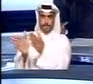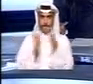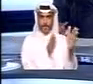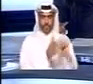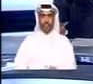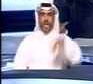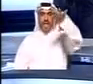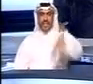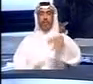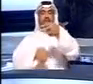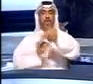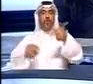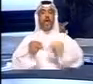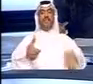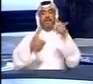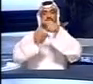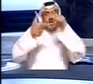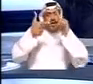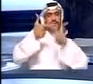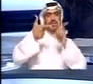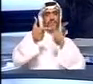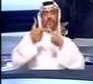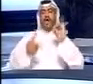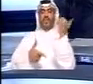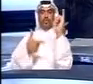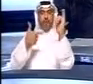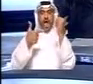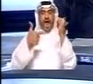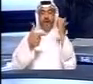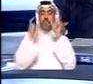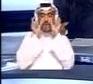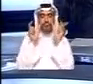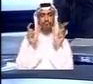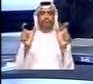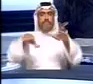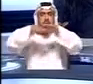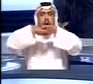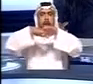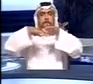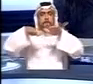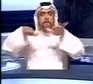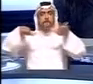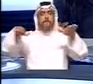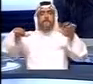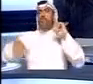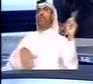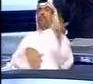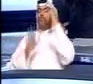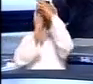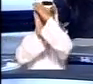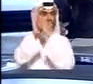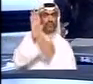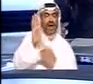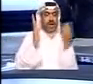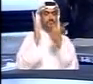احتلت دولة الكويت المرتبة الثانية على مستوى الدول العربية الأكثر أمناً، وذلك طبقاً لما أعلنه مؤشر السلام